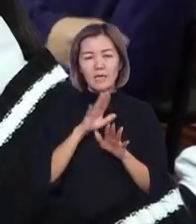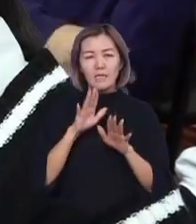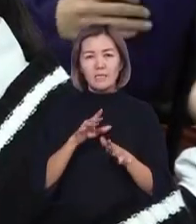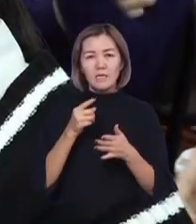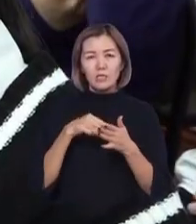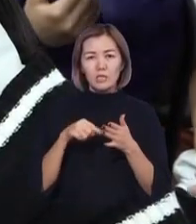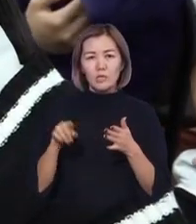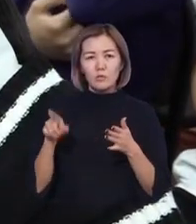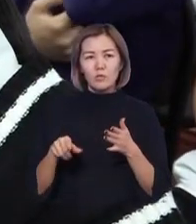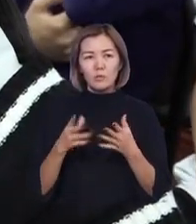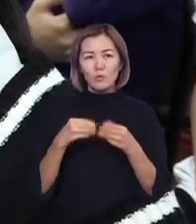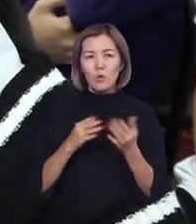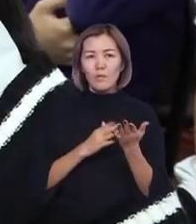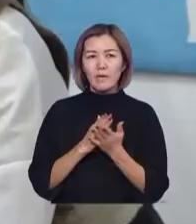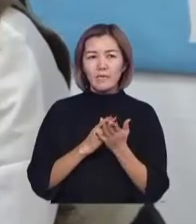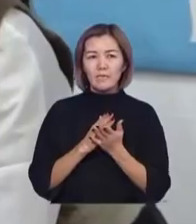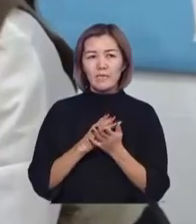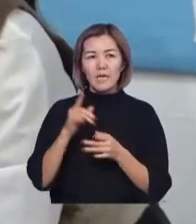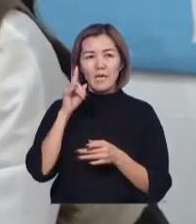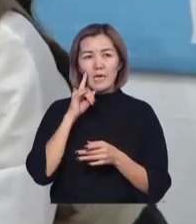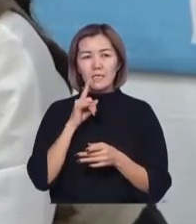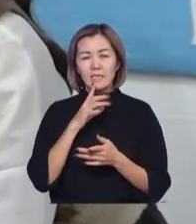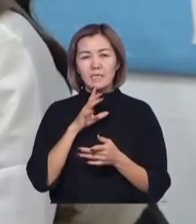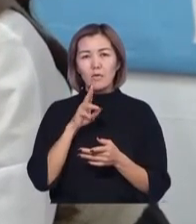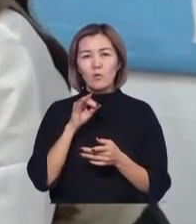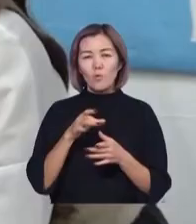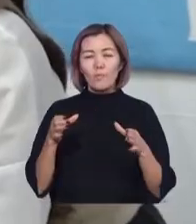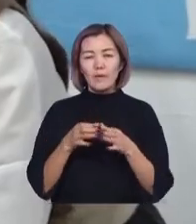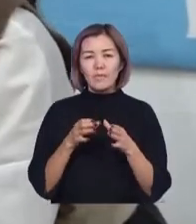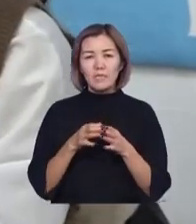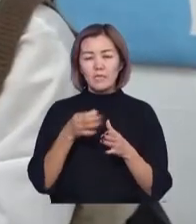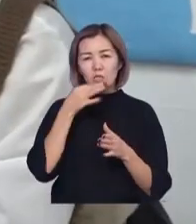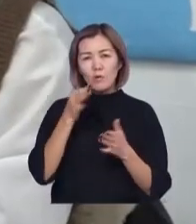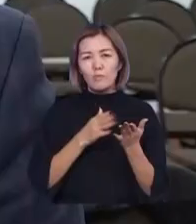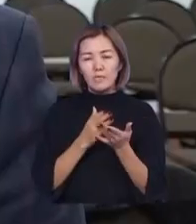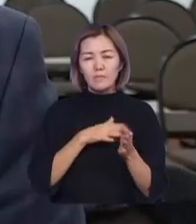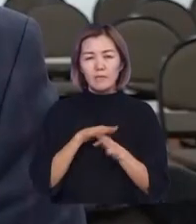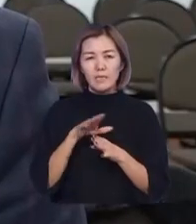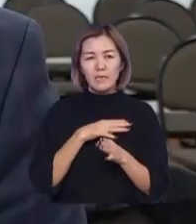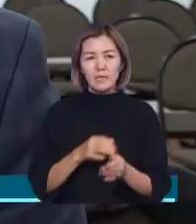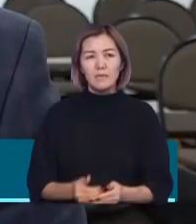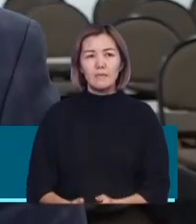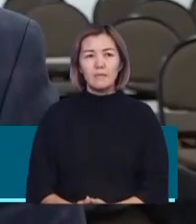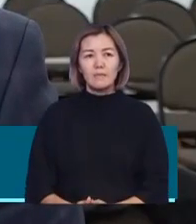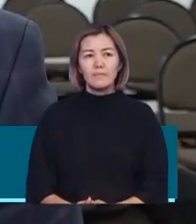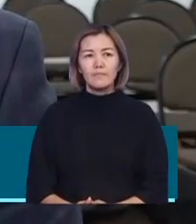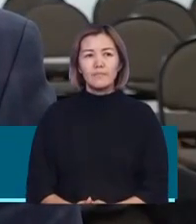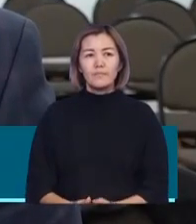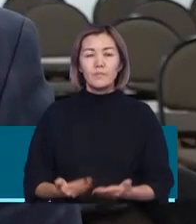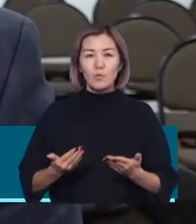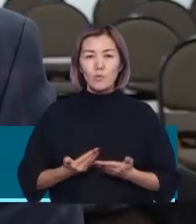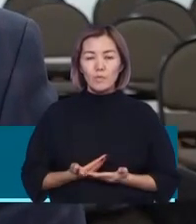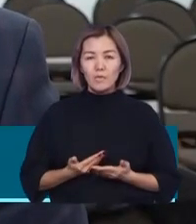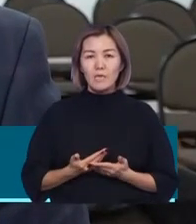жазушы емес, қоғам қайраткері, Қазақстан Компартиясы орталық комитетінде жауапты қызмет атқарды. Өмірге өшпес мұра қалдырған,